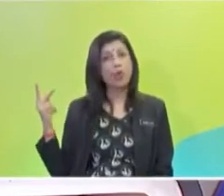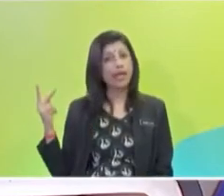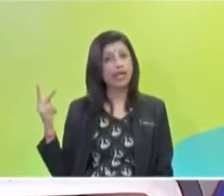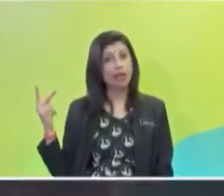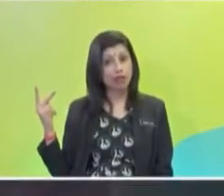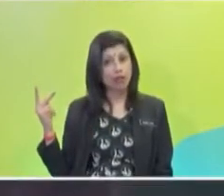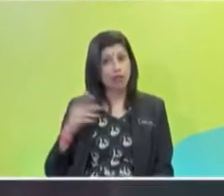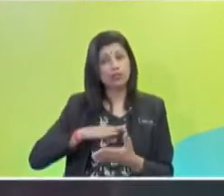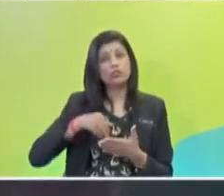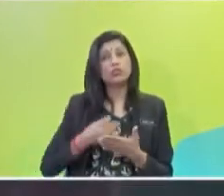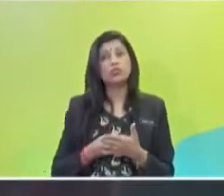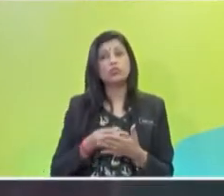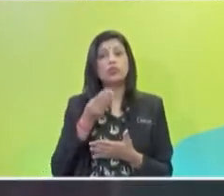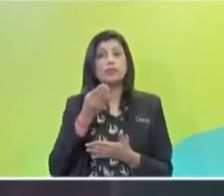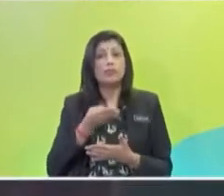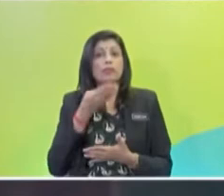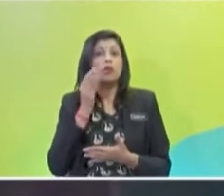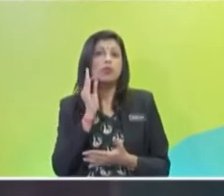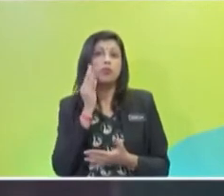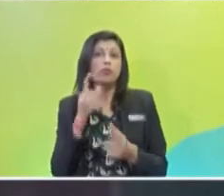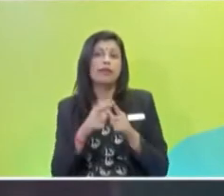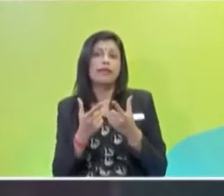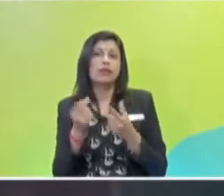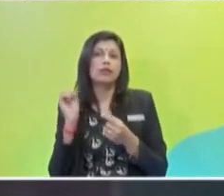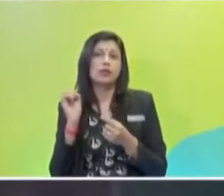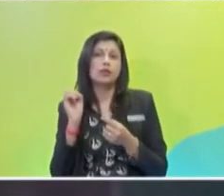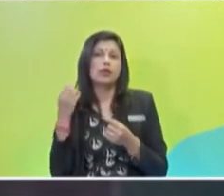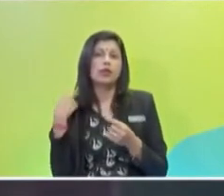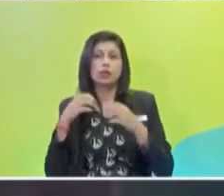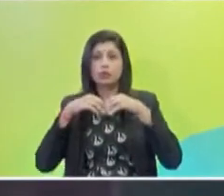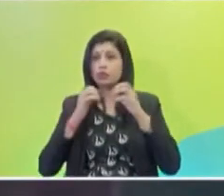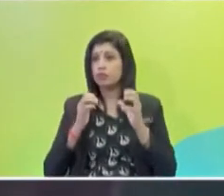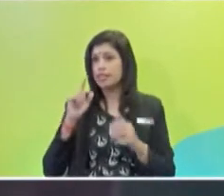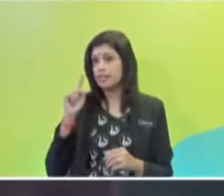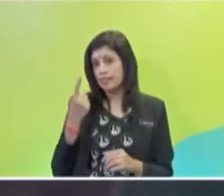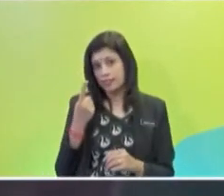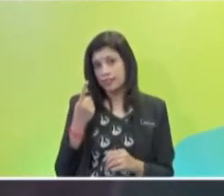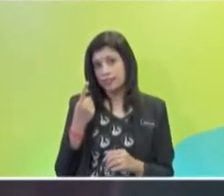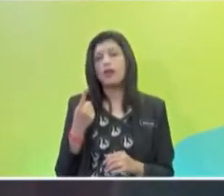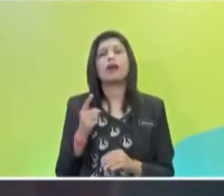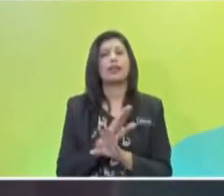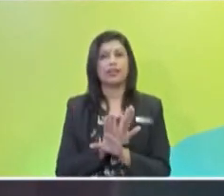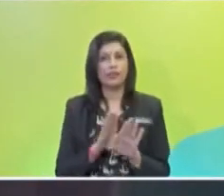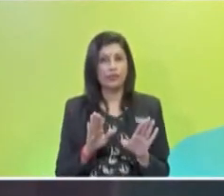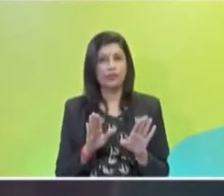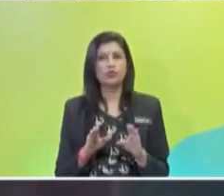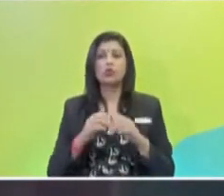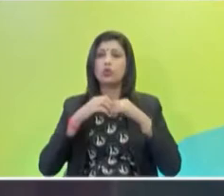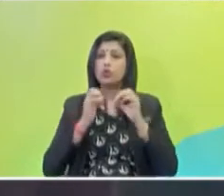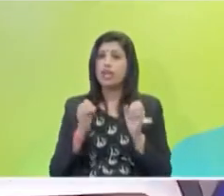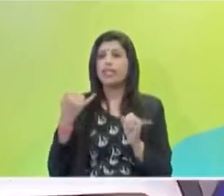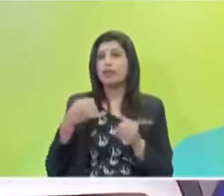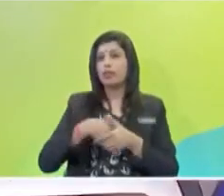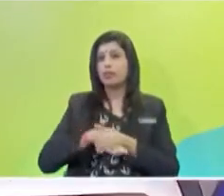Habis semua bau buah-buahan lain dah hilang. Okey. Okey, cikgu dah selesai masukkan